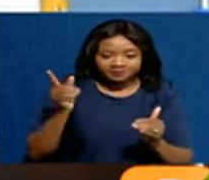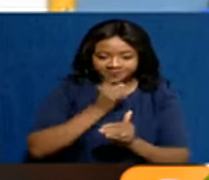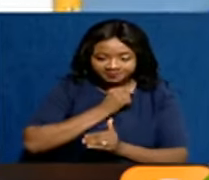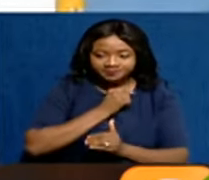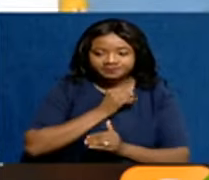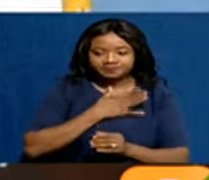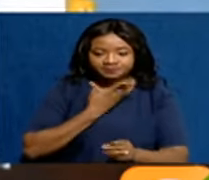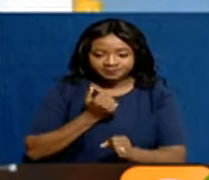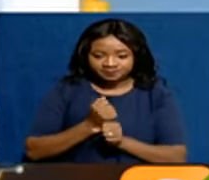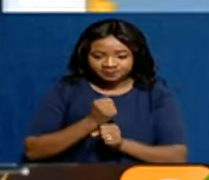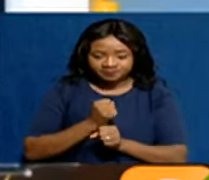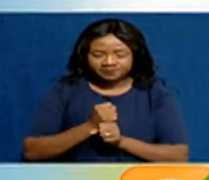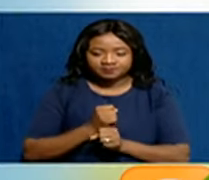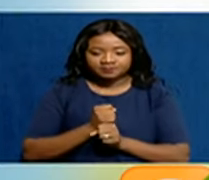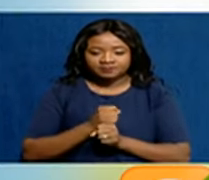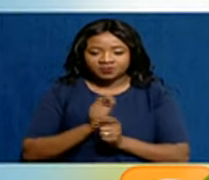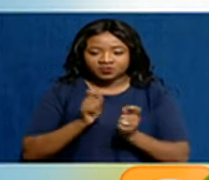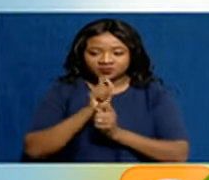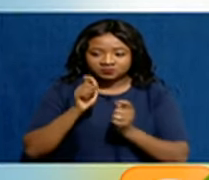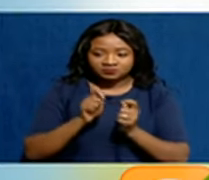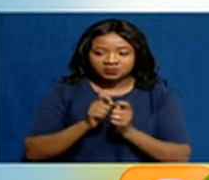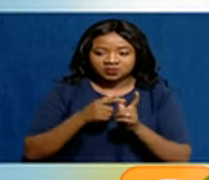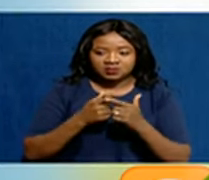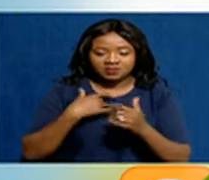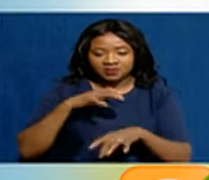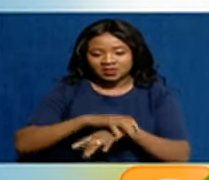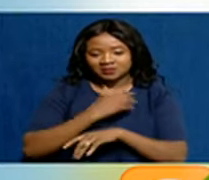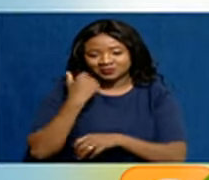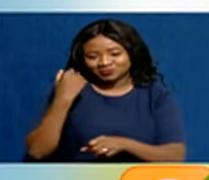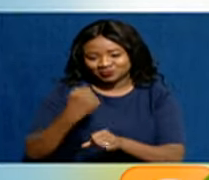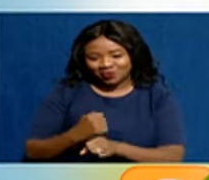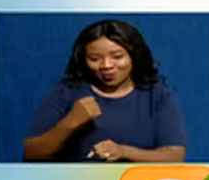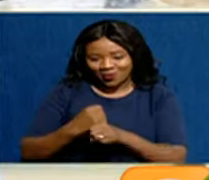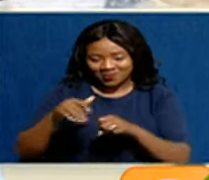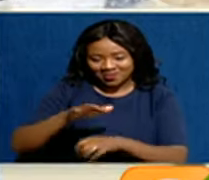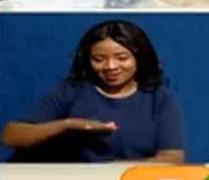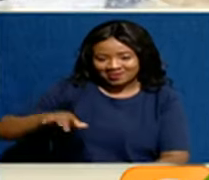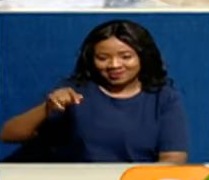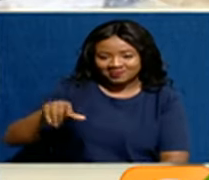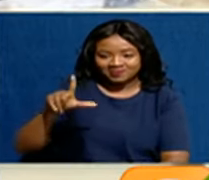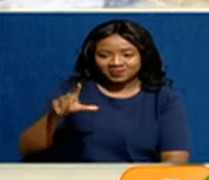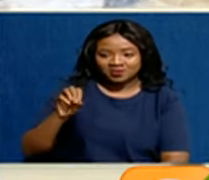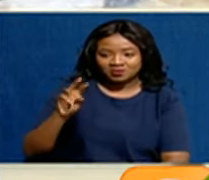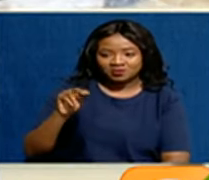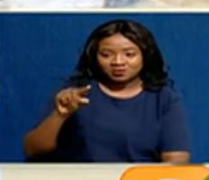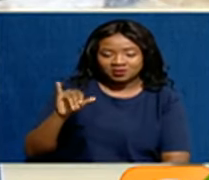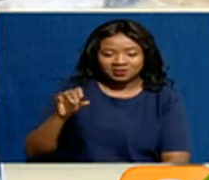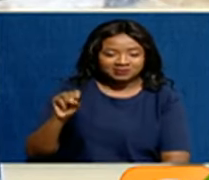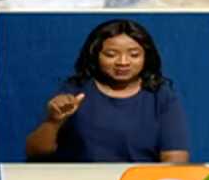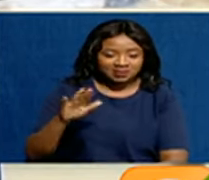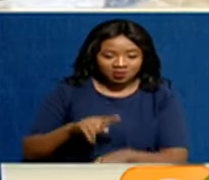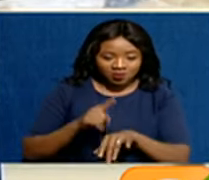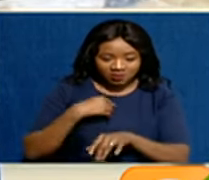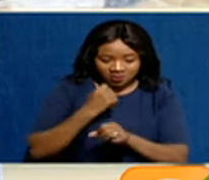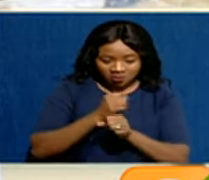rotation yangu ya ku specialize, ndio nikapata job hapa Longisa. Nilipokuwa nikifanya kazi